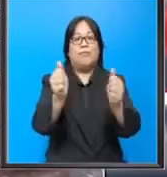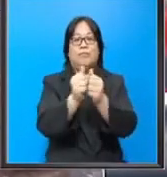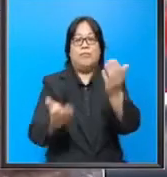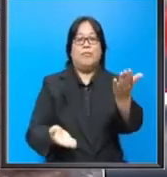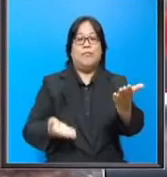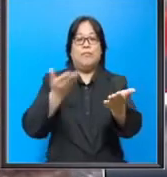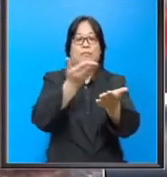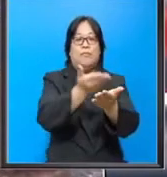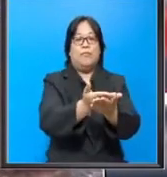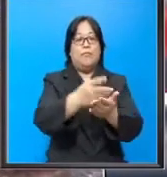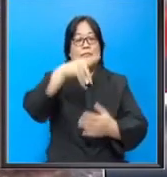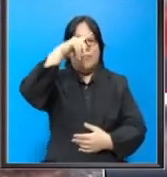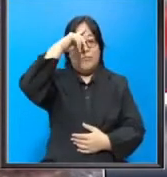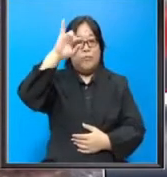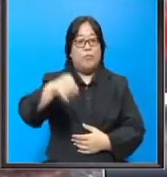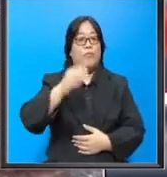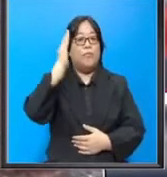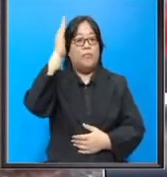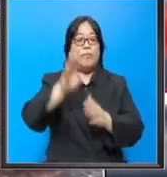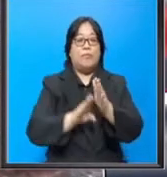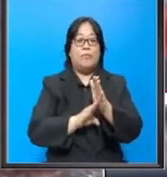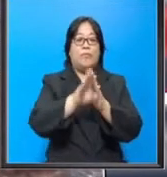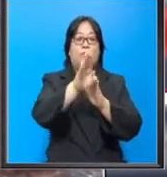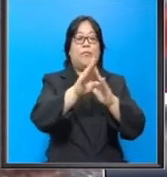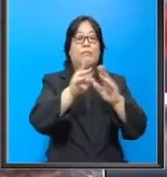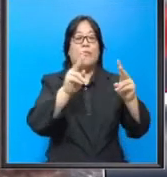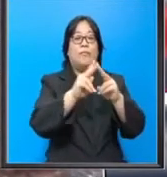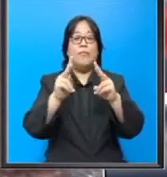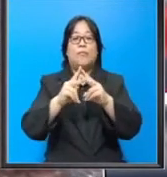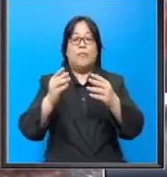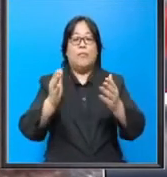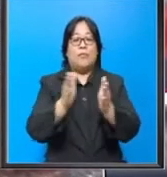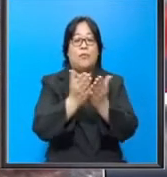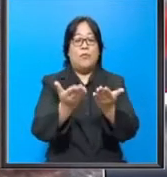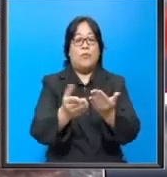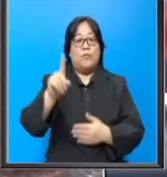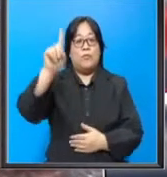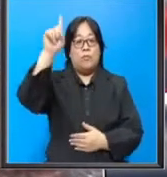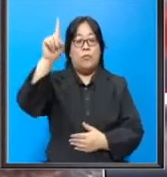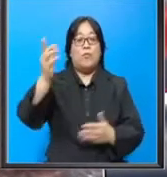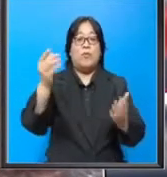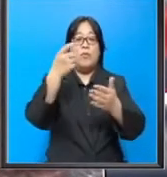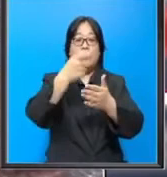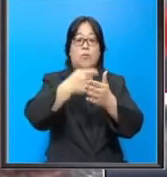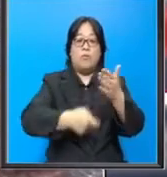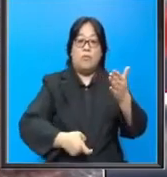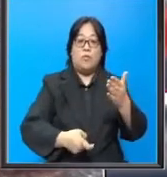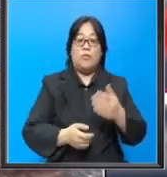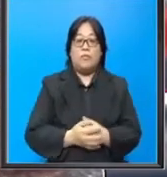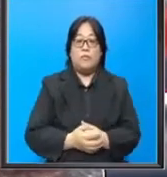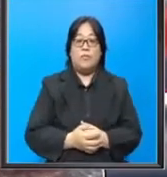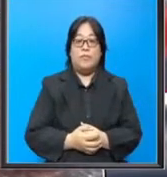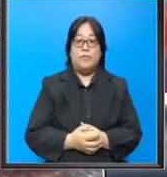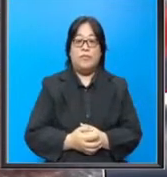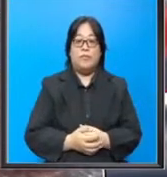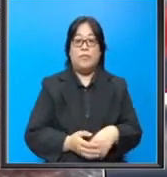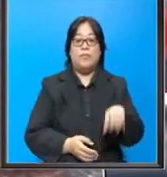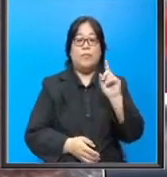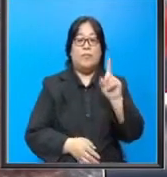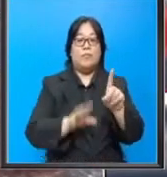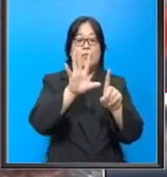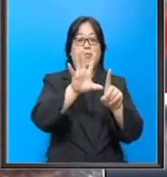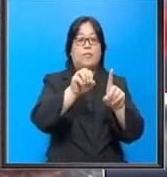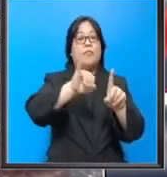cadangan Putrajaya akan dibangunkan perkampungan Alquran dengan kos 21